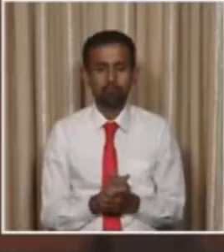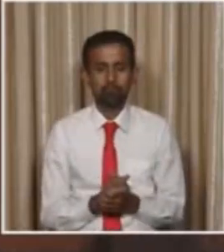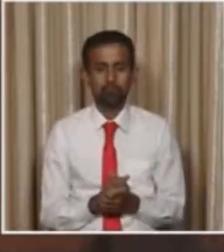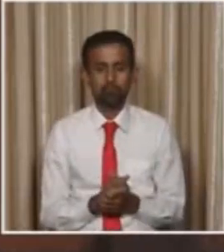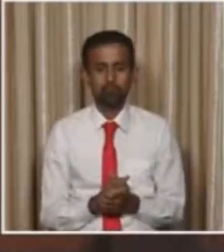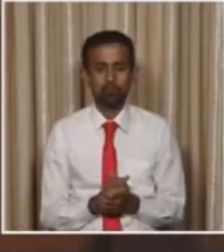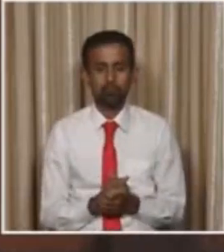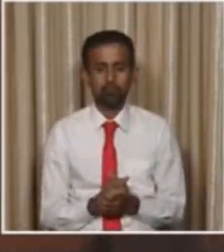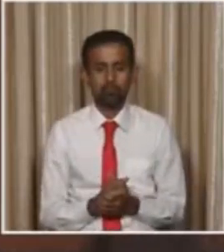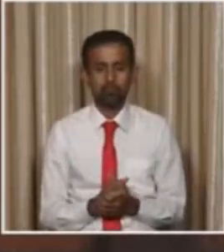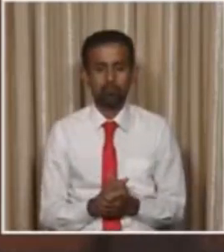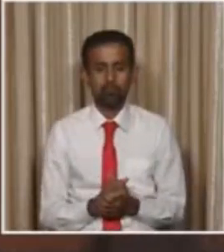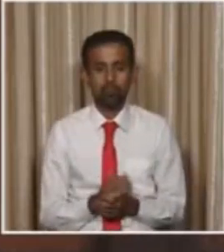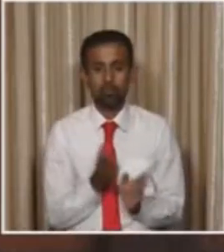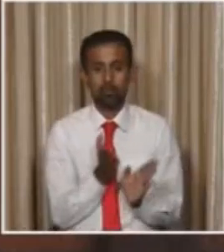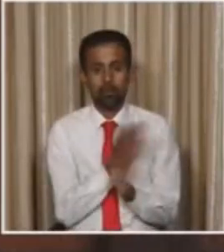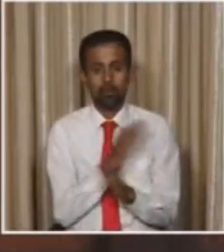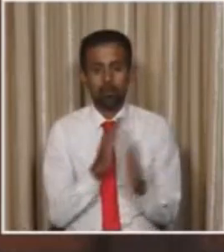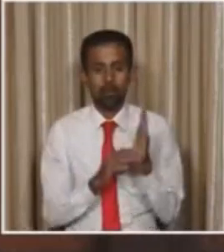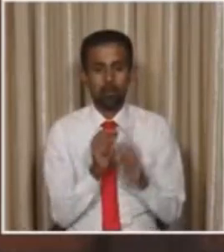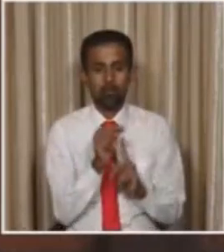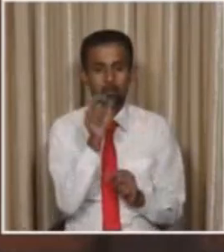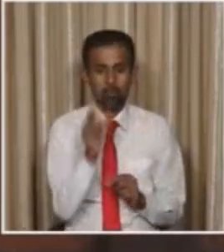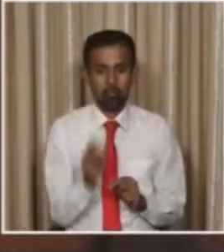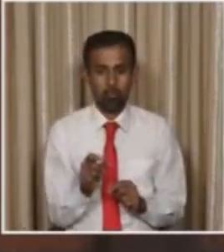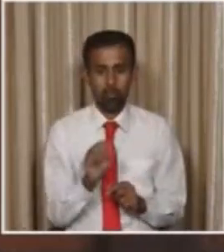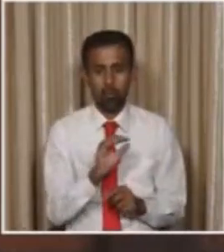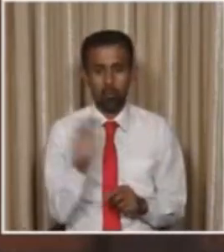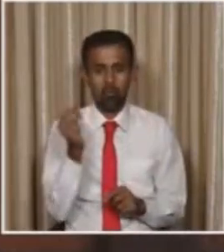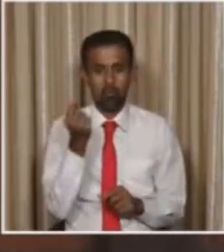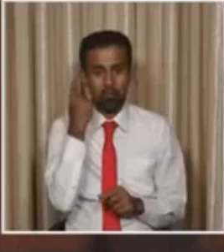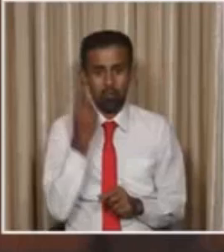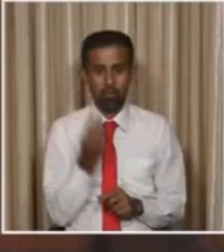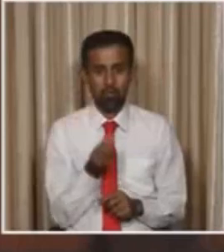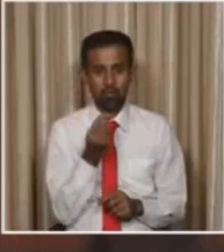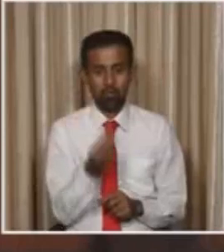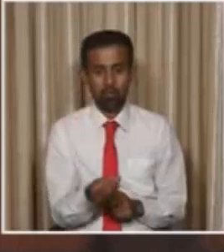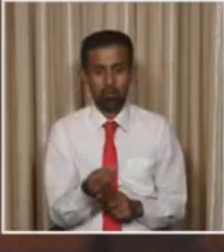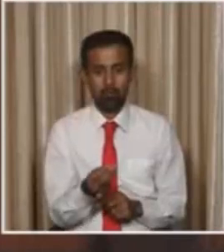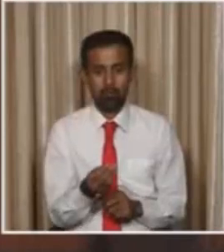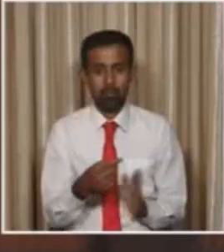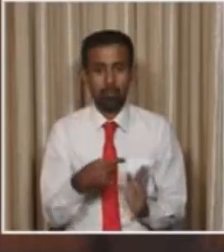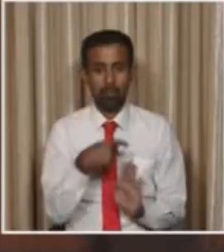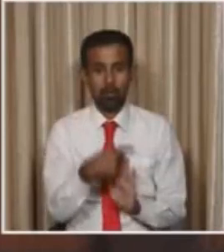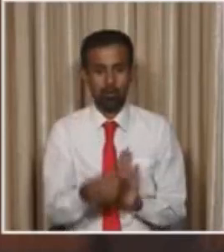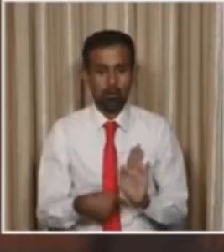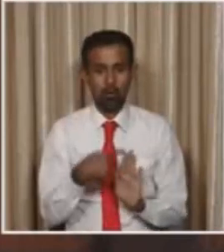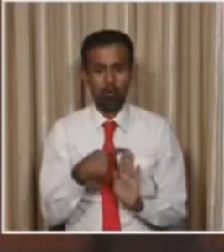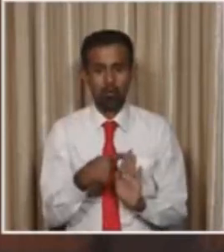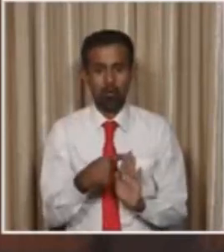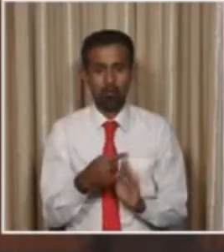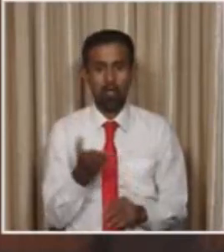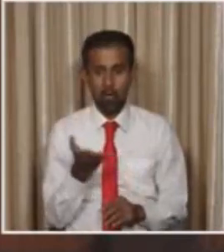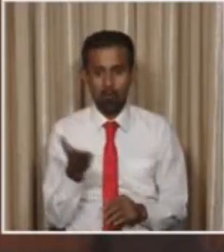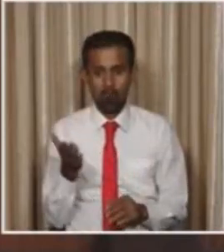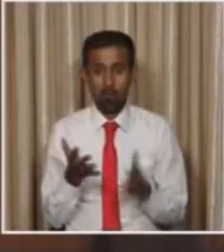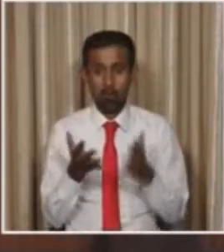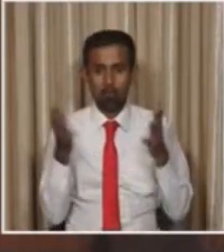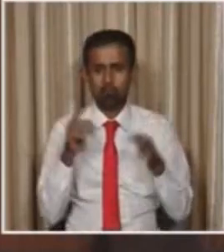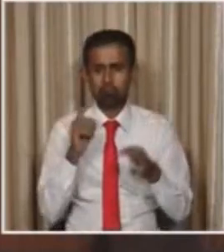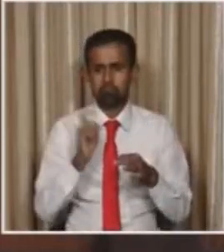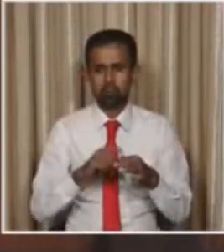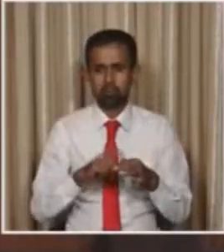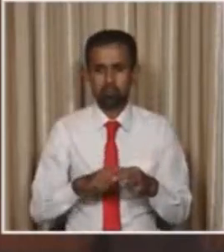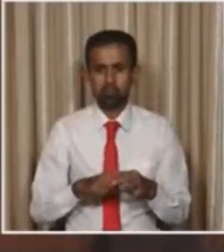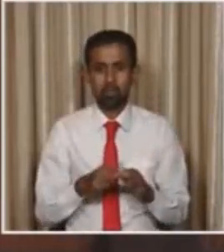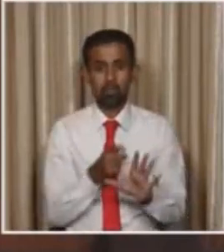அவர்கள் கொண்டிருக்கிறார். அந்த ஒத்திவைக்கும் பிரேரணையிலே இலங்கையிலே தற்பொழுது இருக்கும் ஒரு மிக முக்கியமான ஒரு பிரச்சனையாக இளம் சன்னதிகளுக்கு நடக்கும் ஒரு அநீதியாக